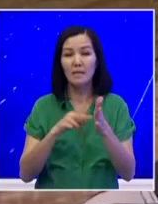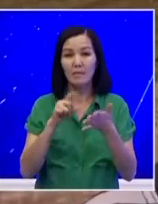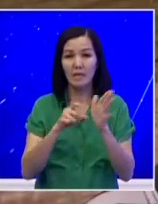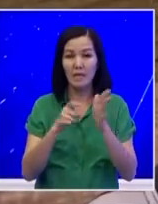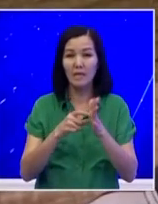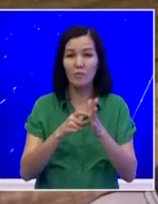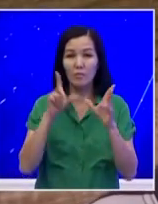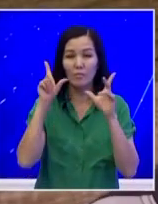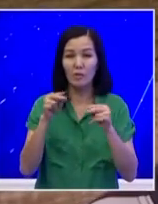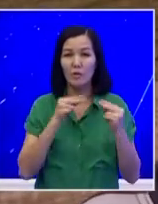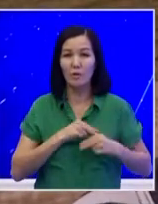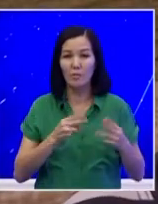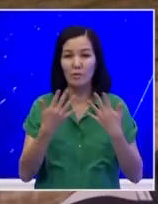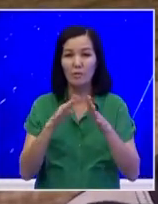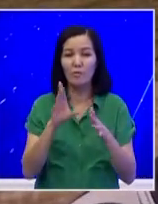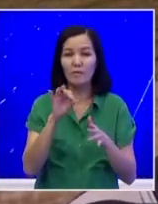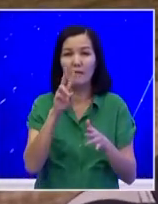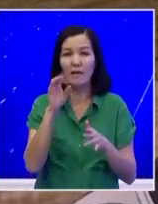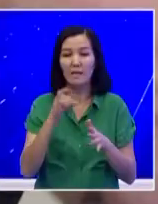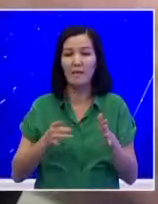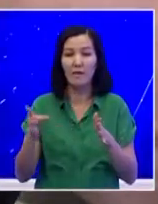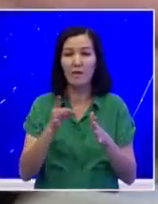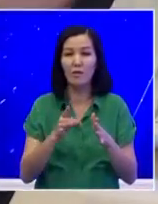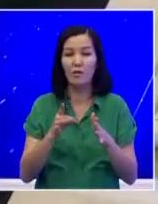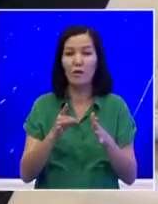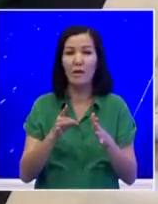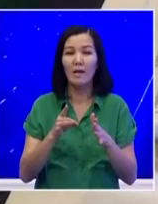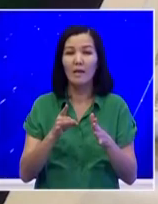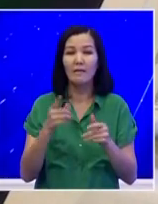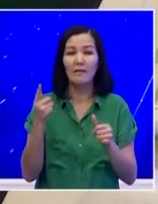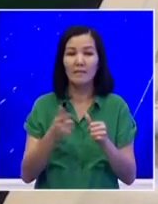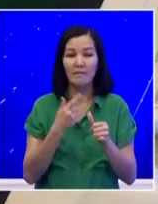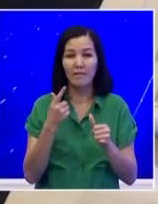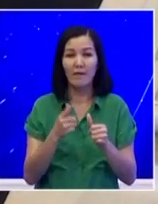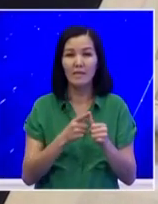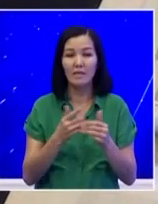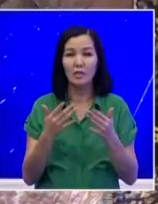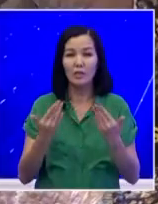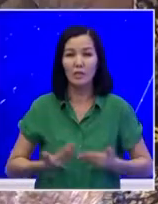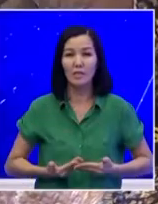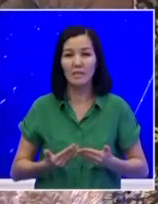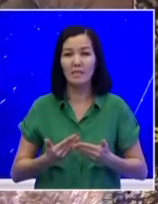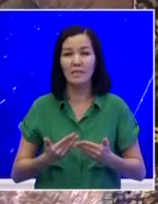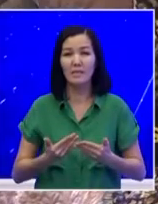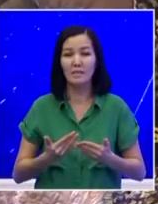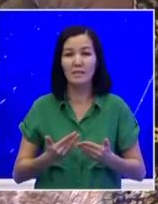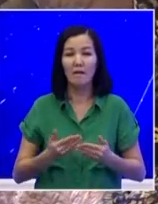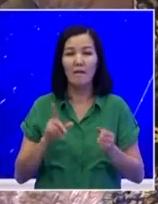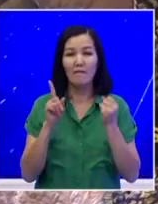пошел в рабочий в селе Веселое Сарканского района. Однако, в отличие от названия села, жизнь Николая таковой не была. В